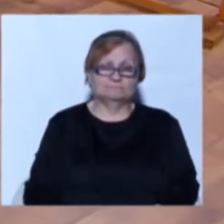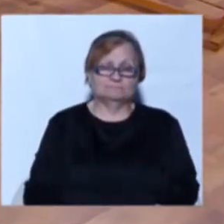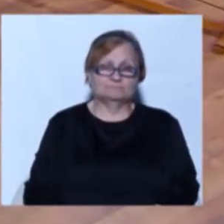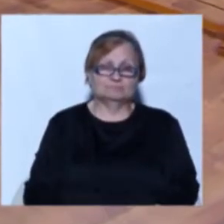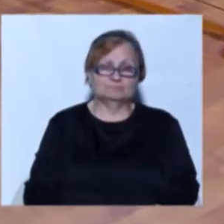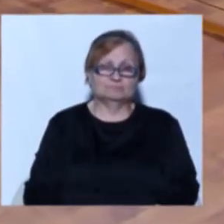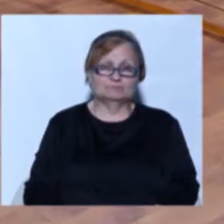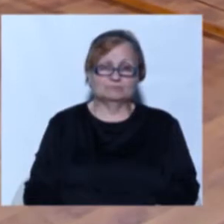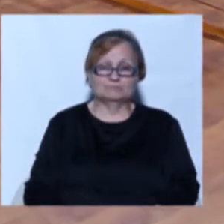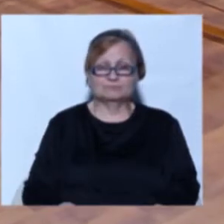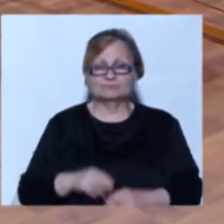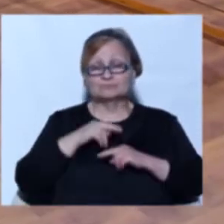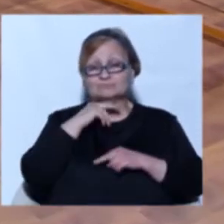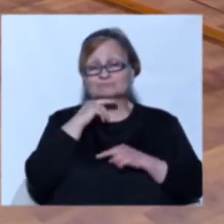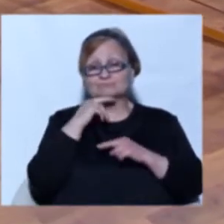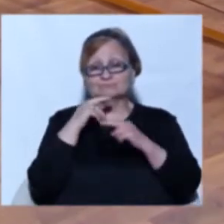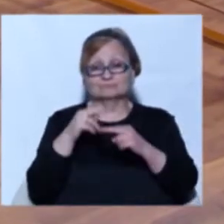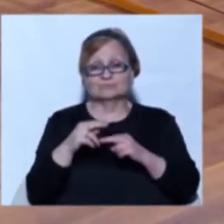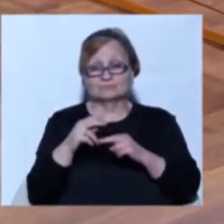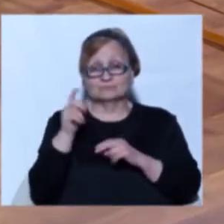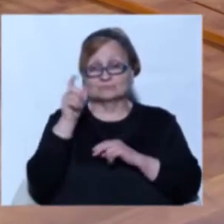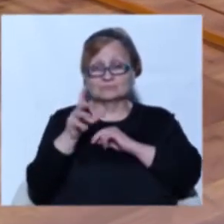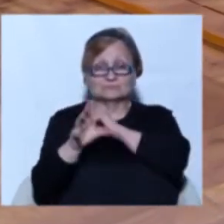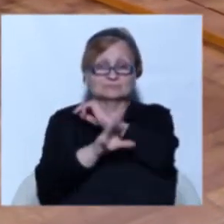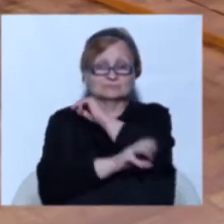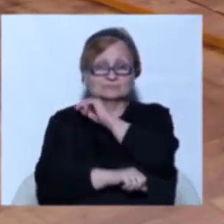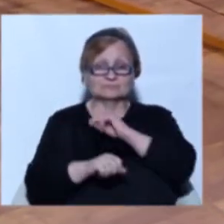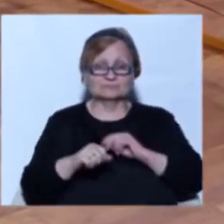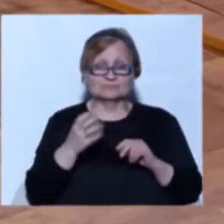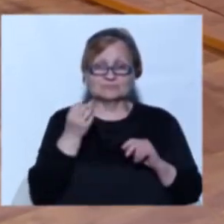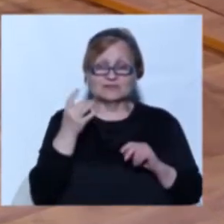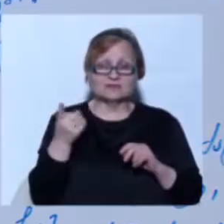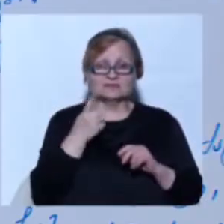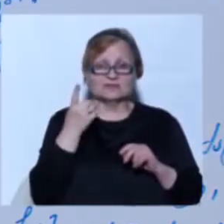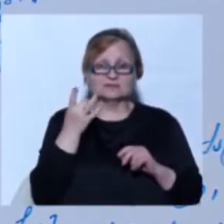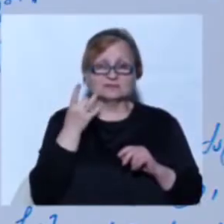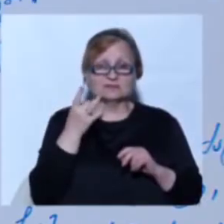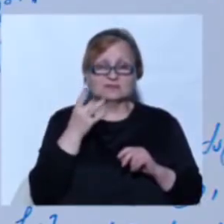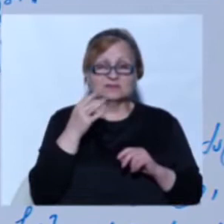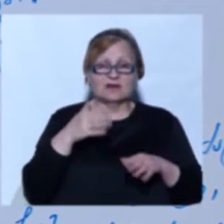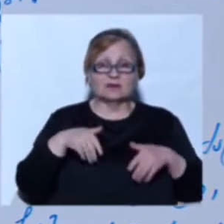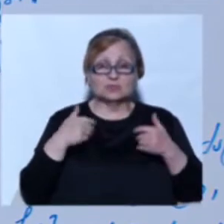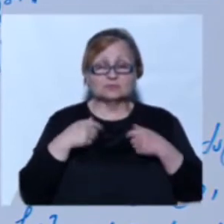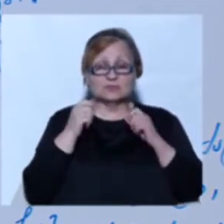თუ მიაქციეთ ყურადღება, ლექსის ბოლოს კიდევ ერთხელ ცოცხლდება აი ეს ისტორია,